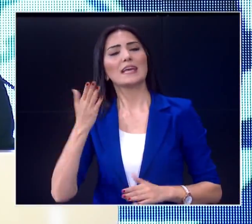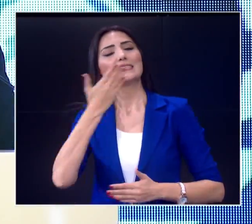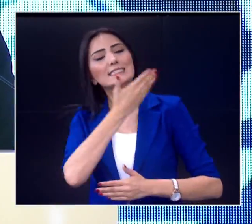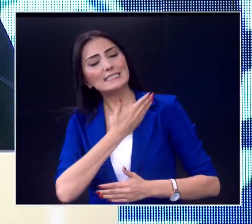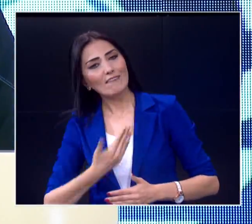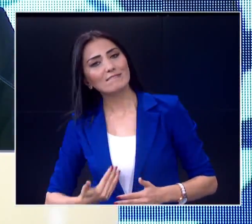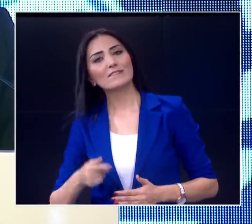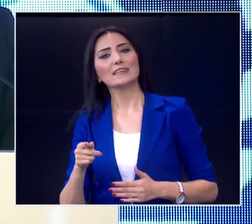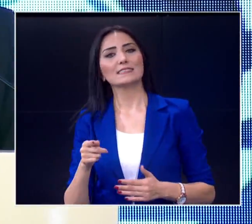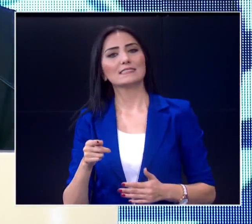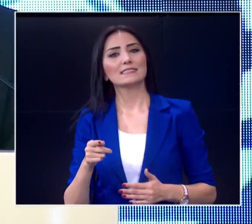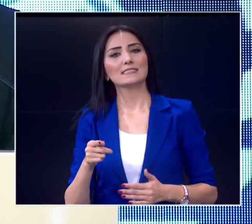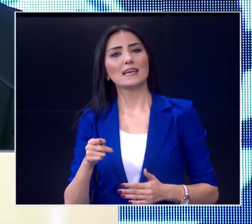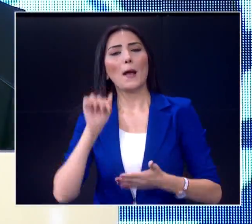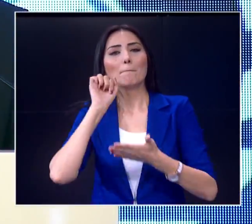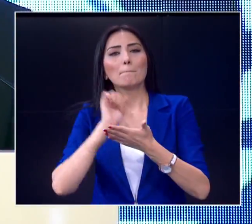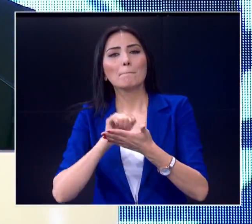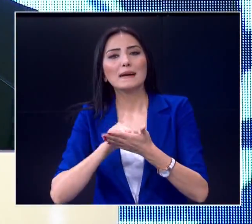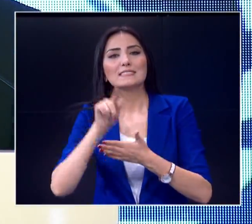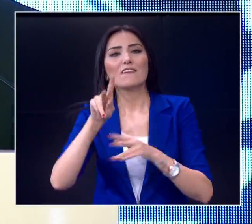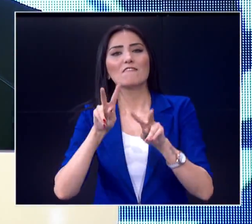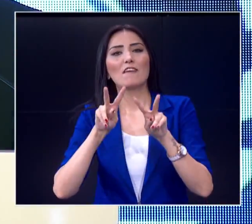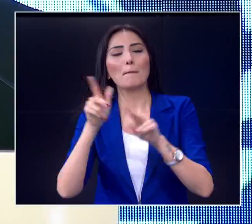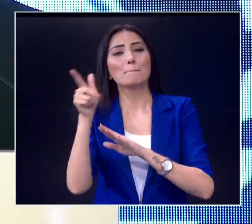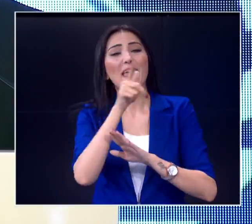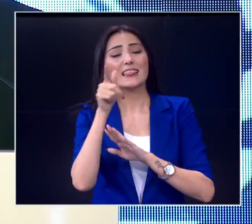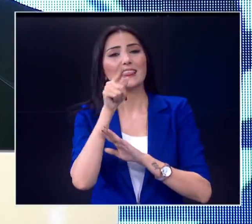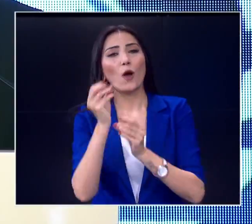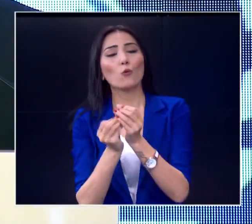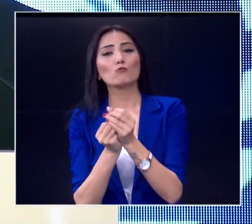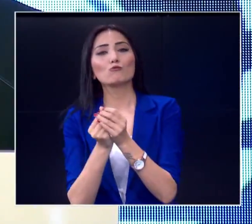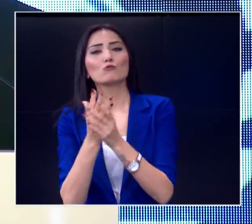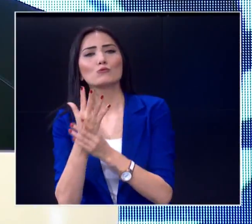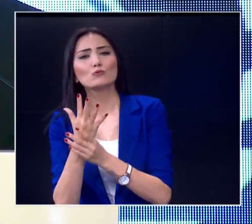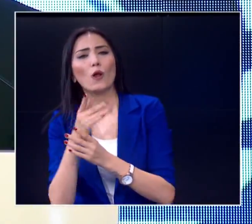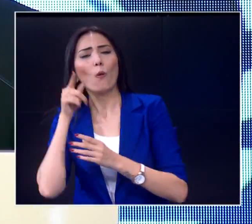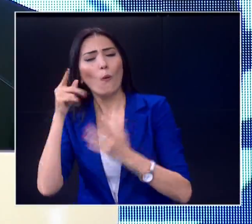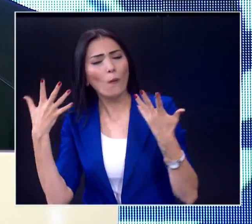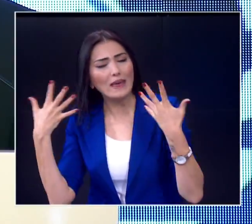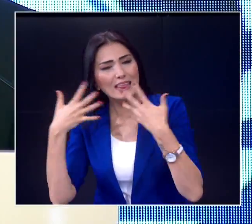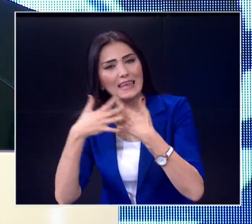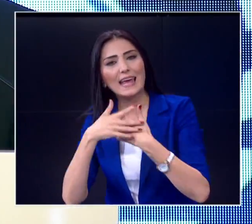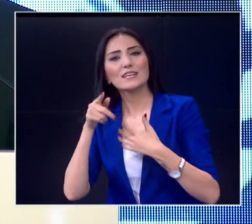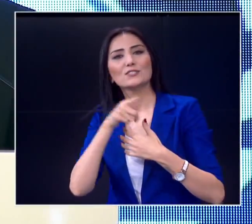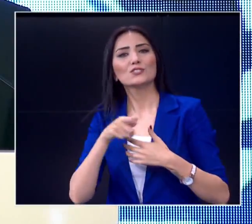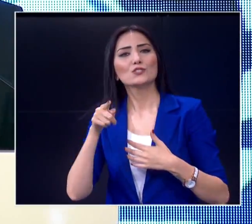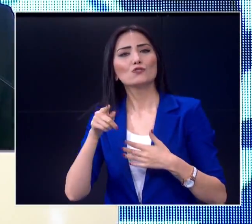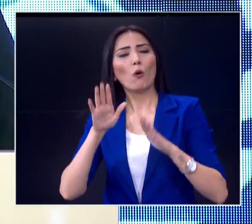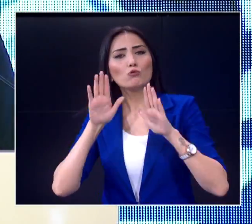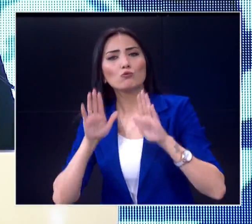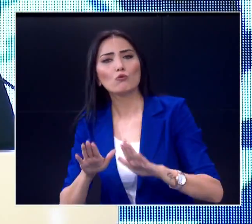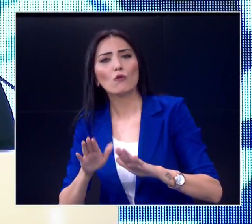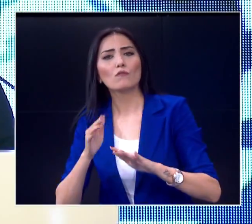seven basın ve medya kuruluşları adeta o gece